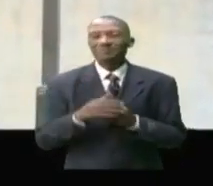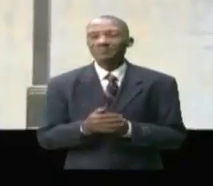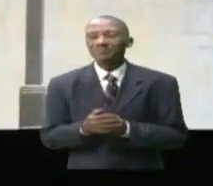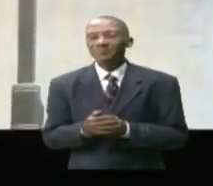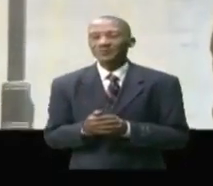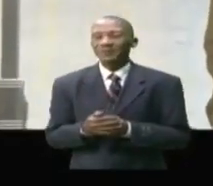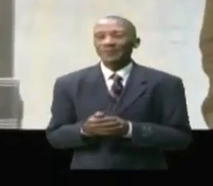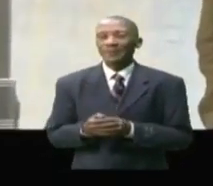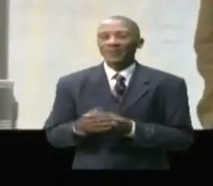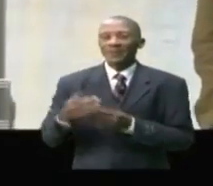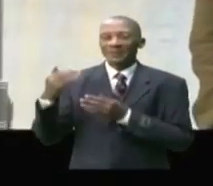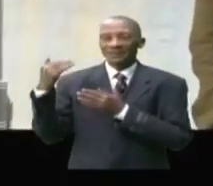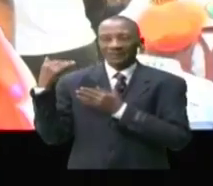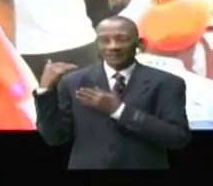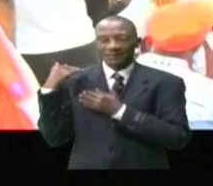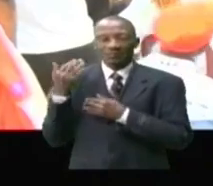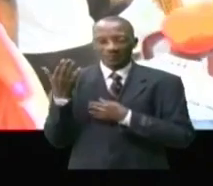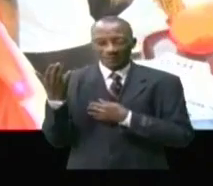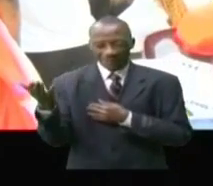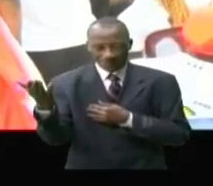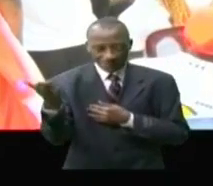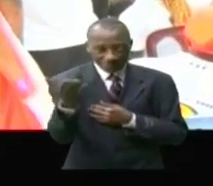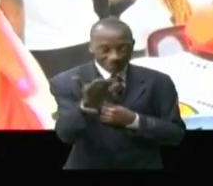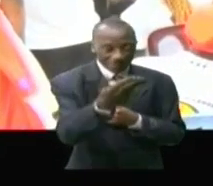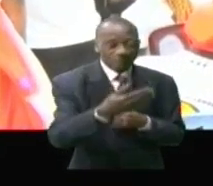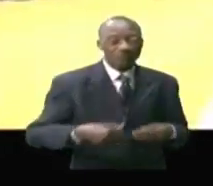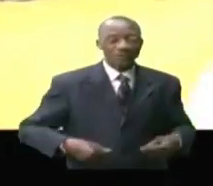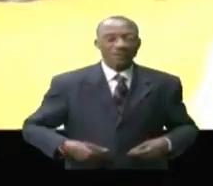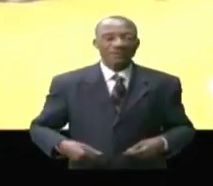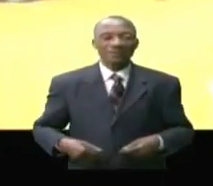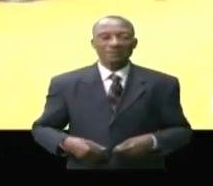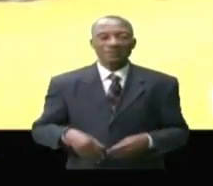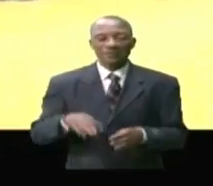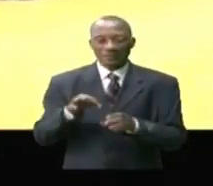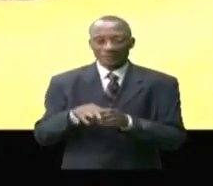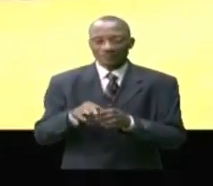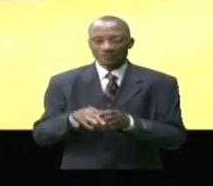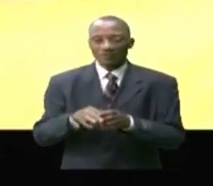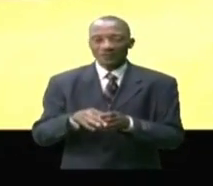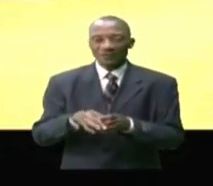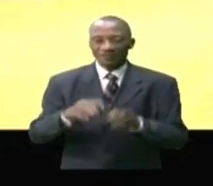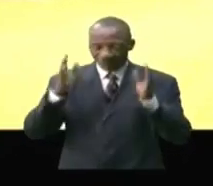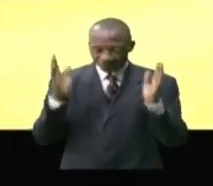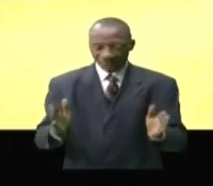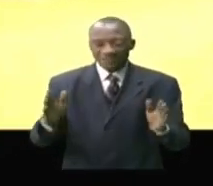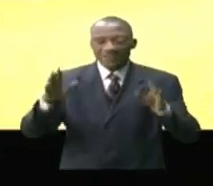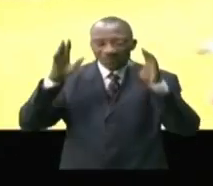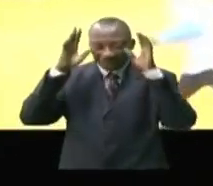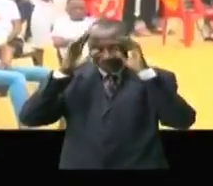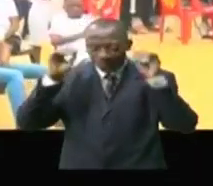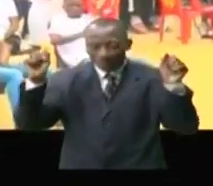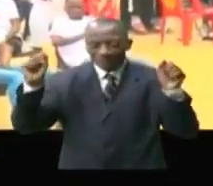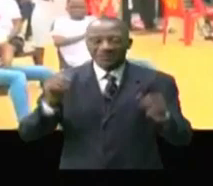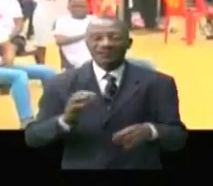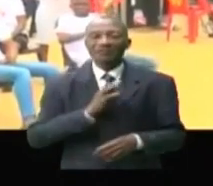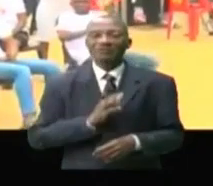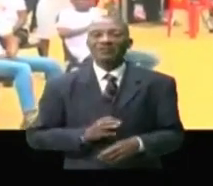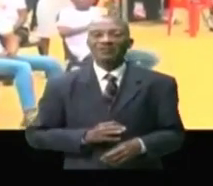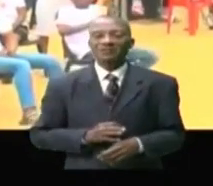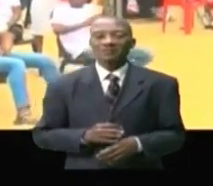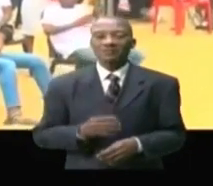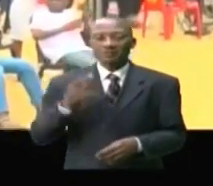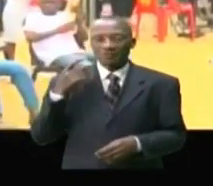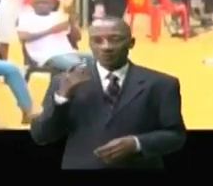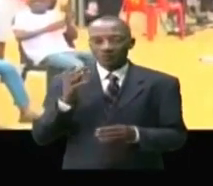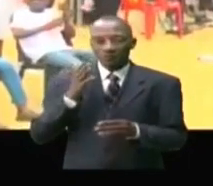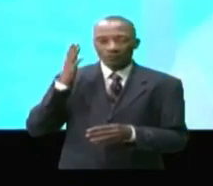second mandat au président de la République. Et de son côté, Marc Kilenge Toko, lui, a circonscrit son discours sur les acquis